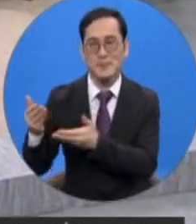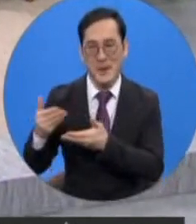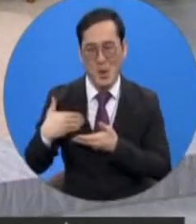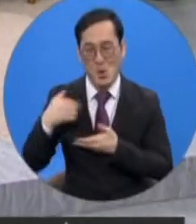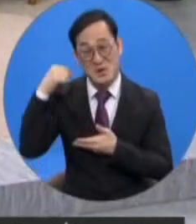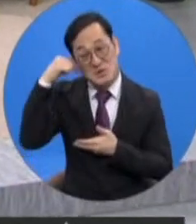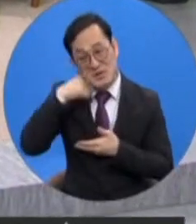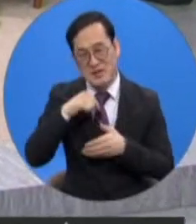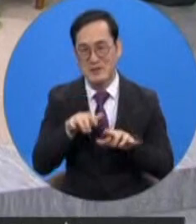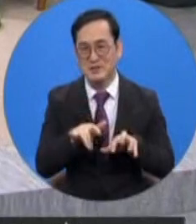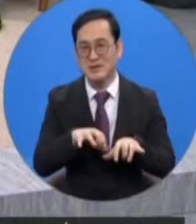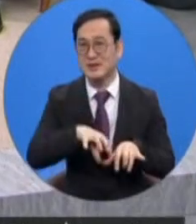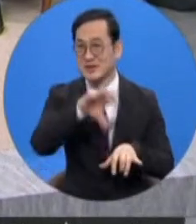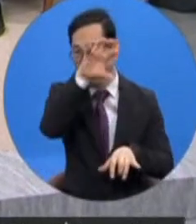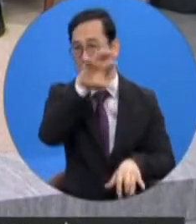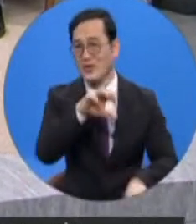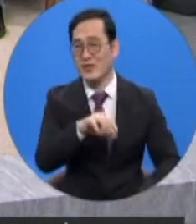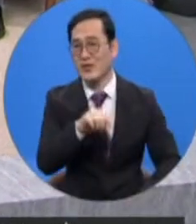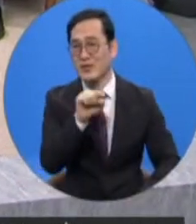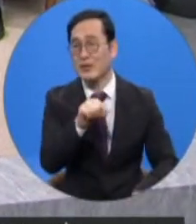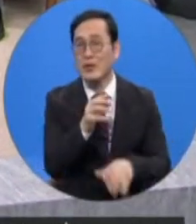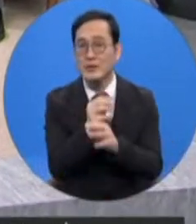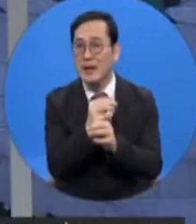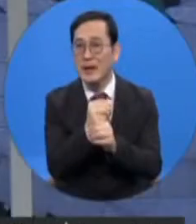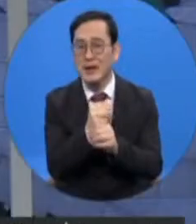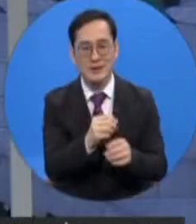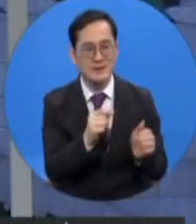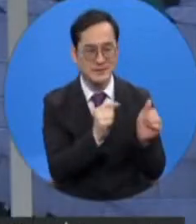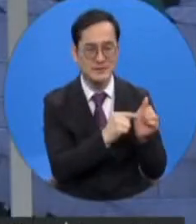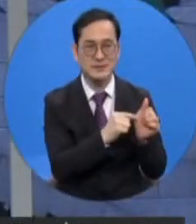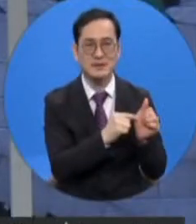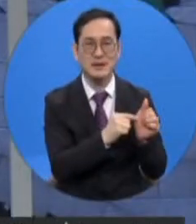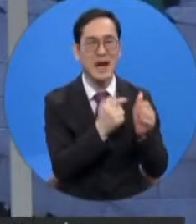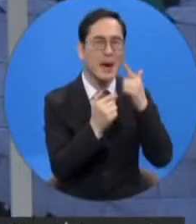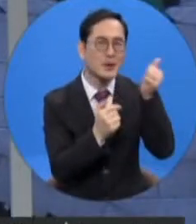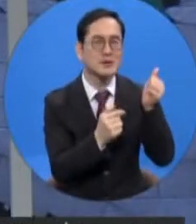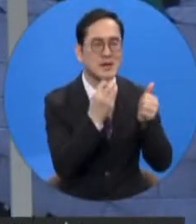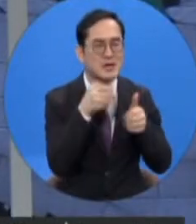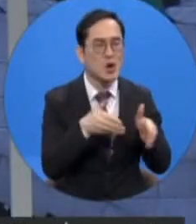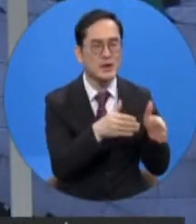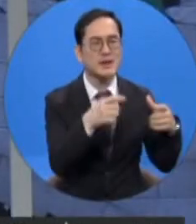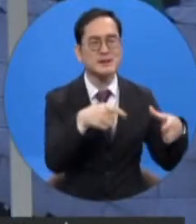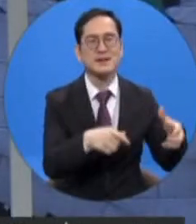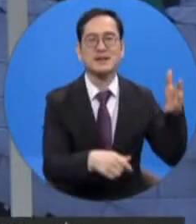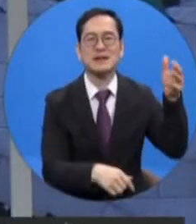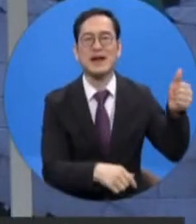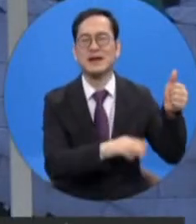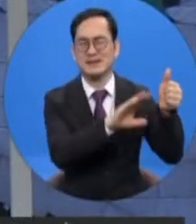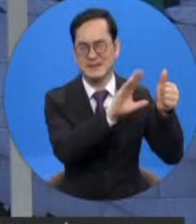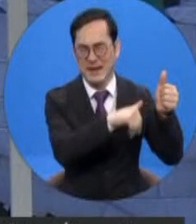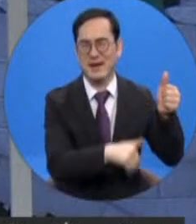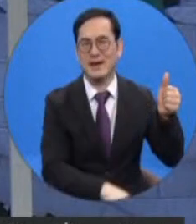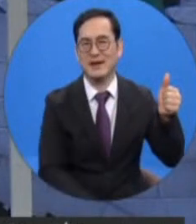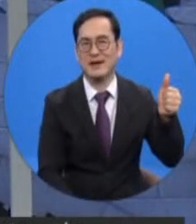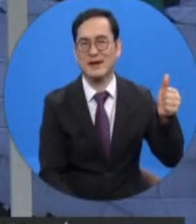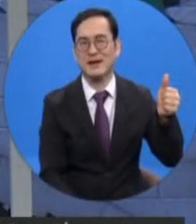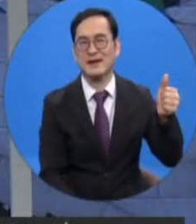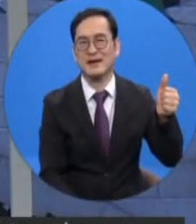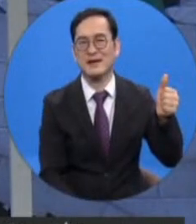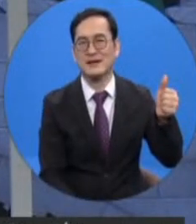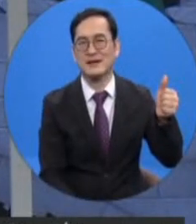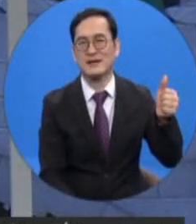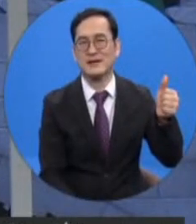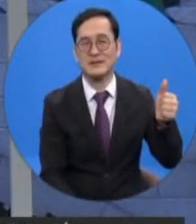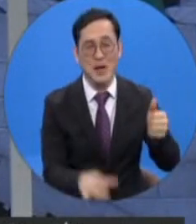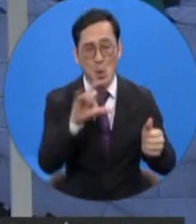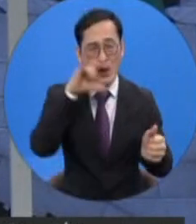글 시점이 이재명 후보가 경기지사로 있으면서 코로나 확산을 막기 위해 신천지 이만희 총회장을